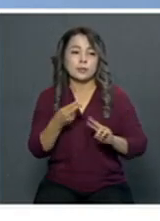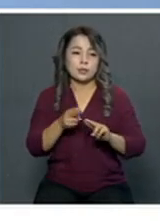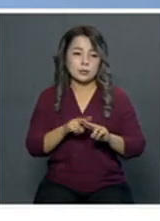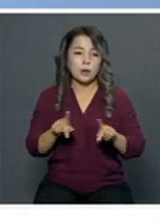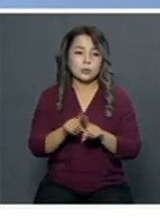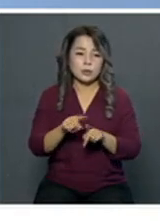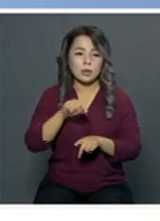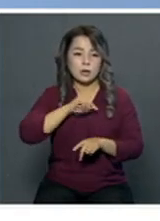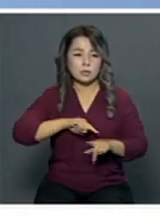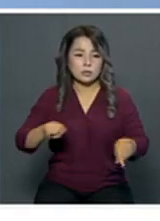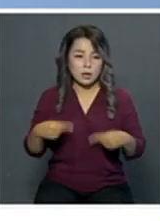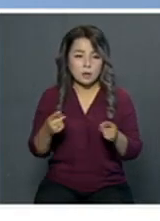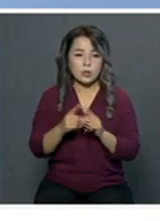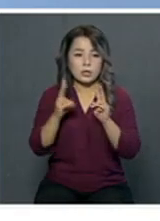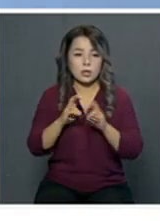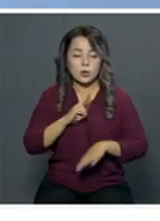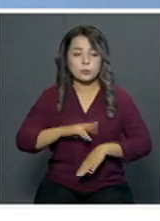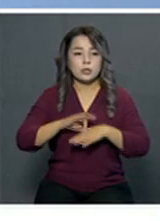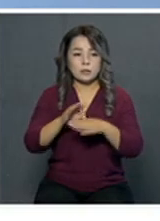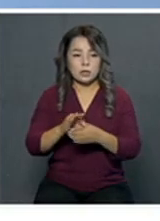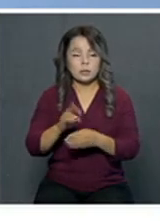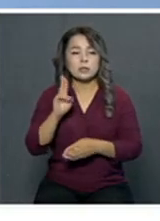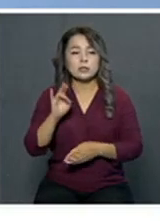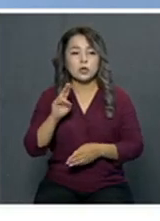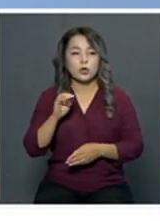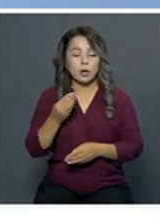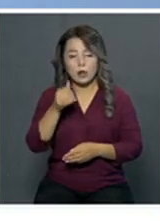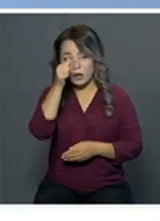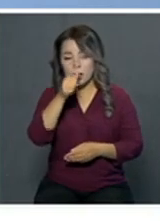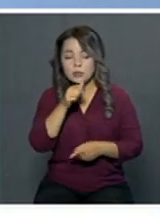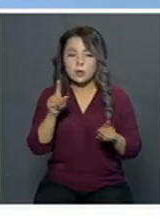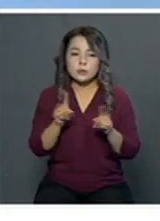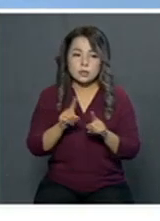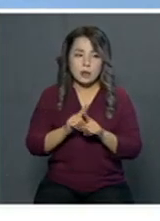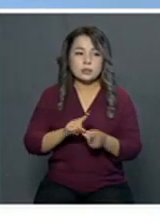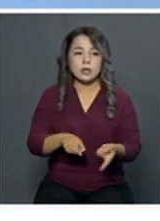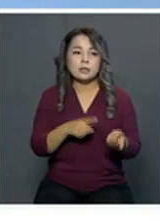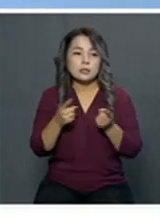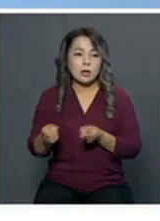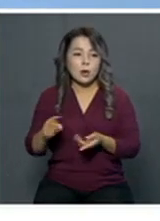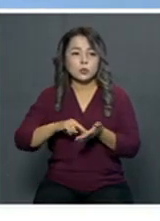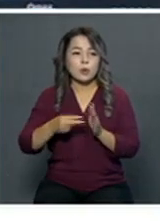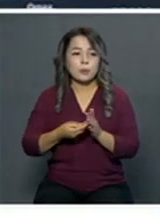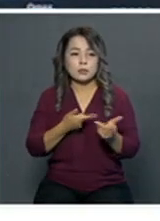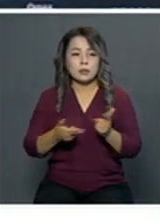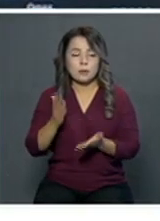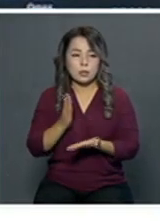жалпы иммуногендігі зерттеліп, 42 айында клиникалық зерттеулерге көшу біздің